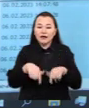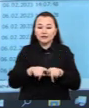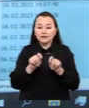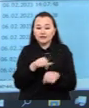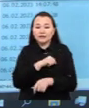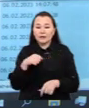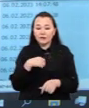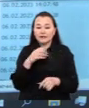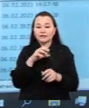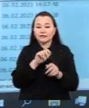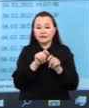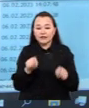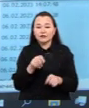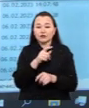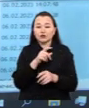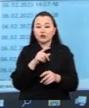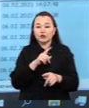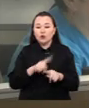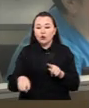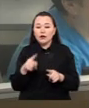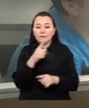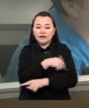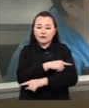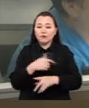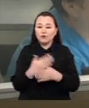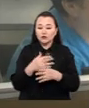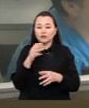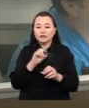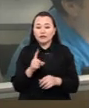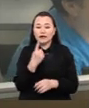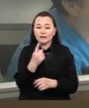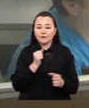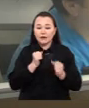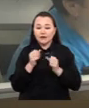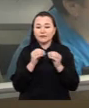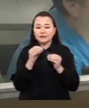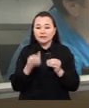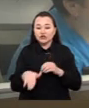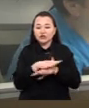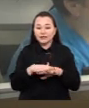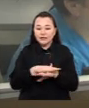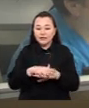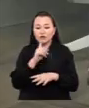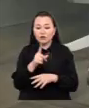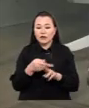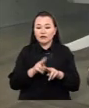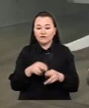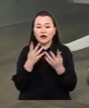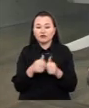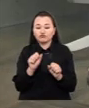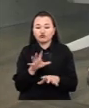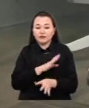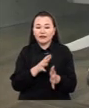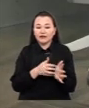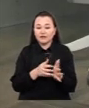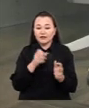самостоятельно и станции скорой медици при помощи из расчета Одна бригада на 10 тысяч населения но этого количества может